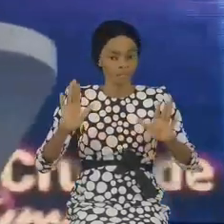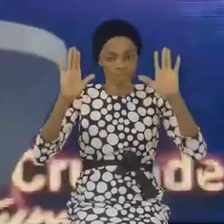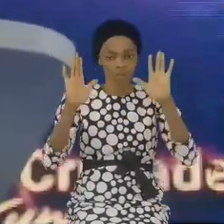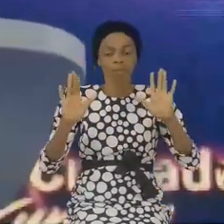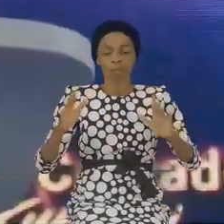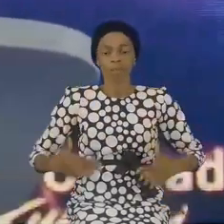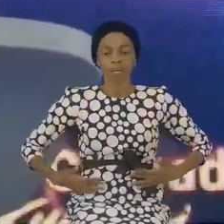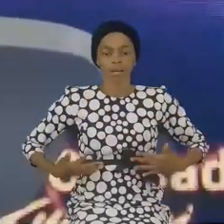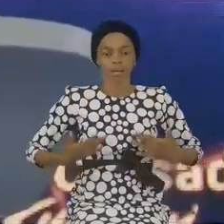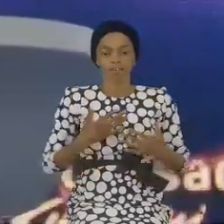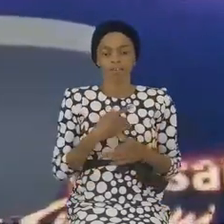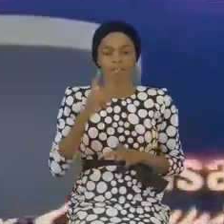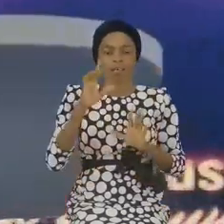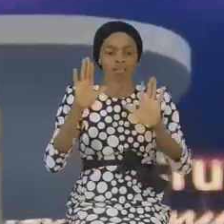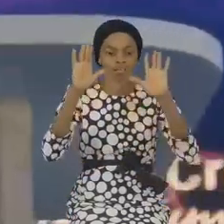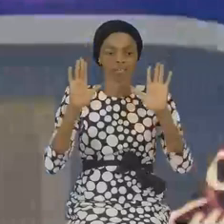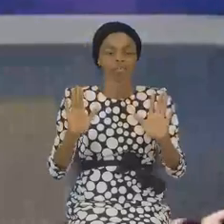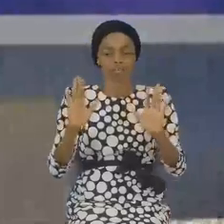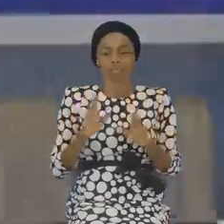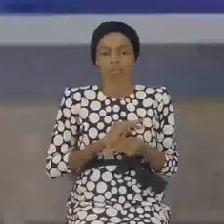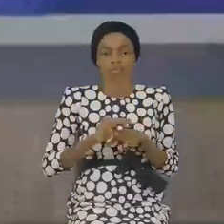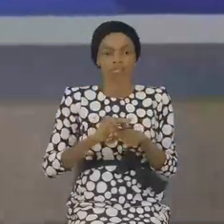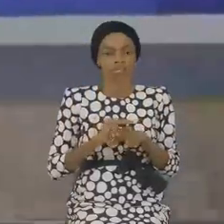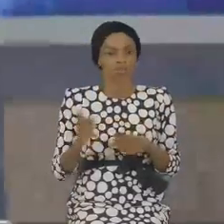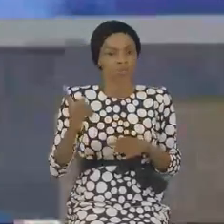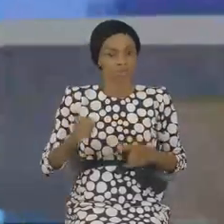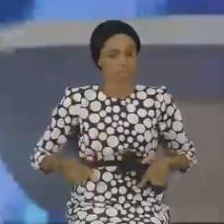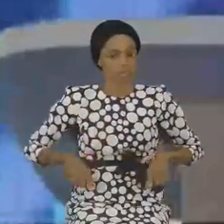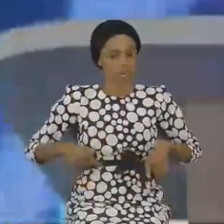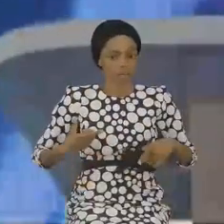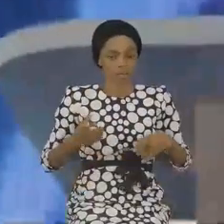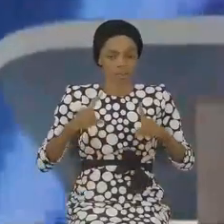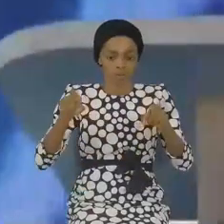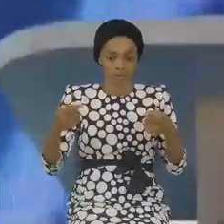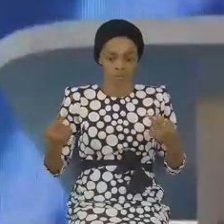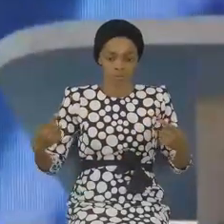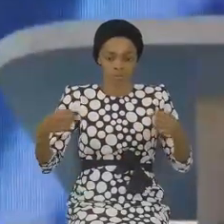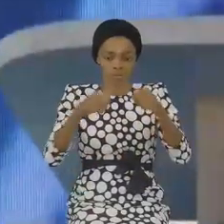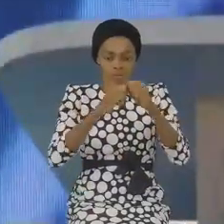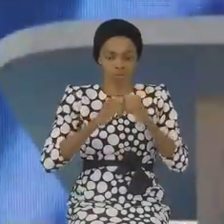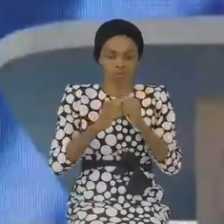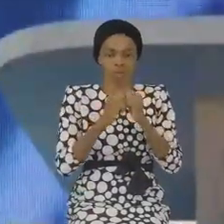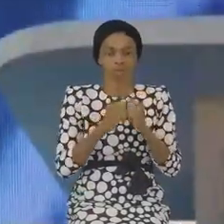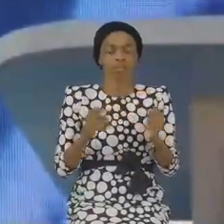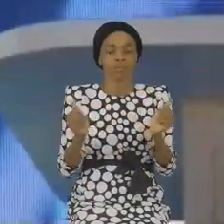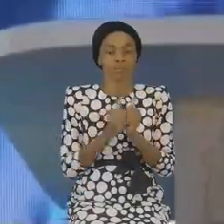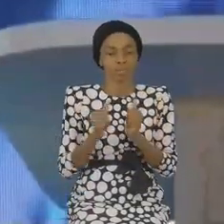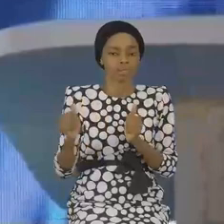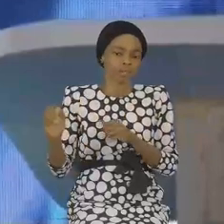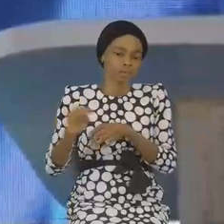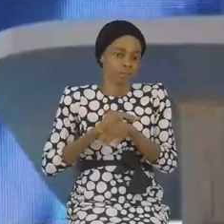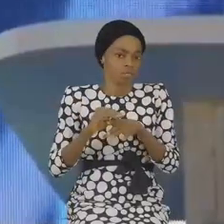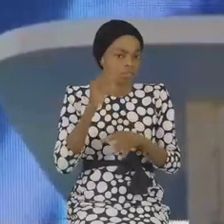un ministère excellent. La vie va de pair avec le ministère. Si vous n'avez pas une